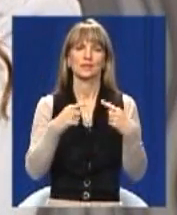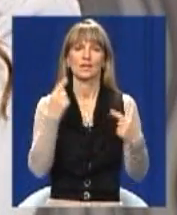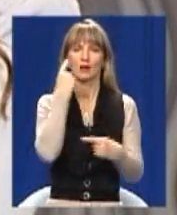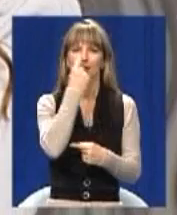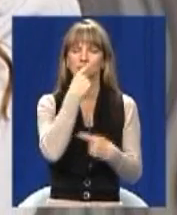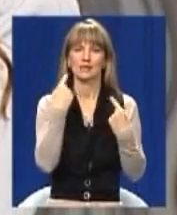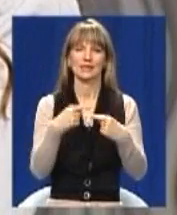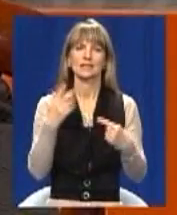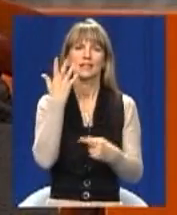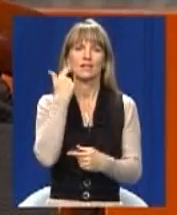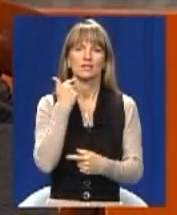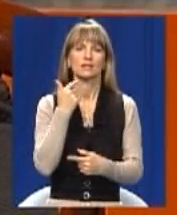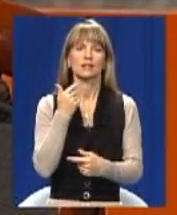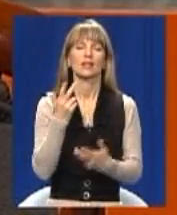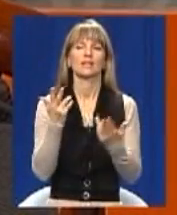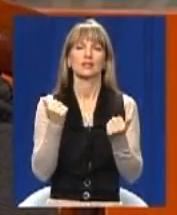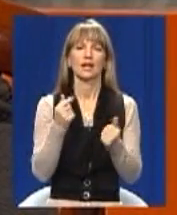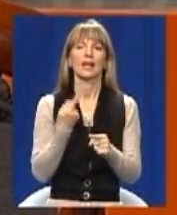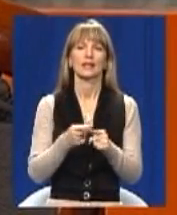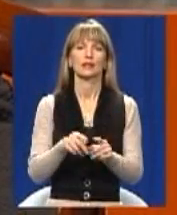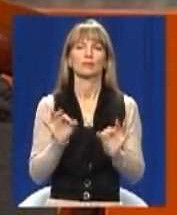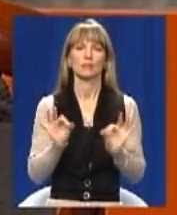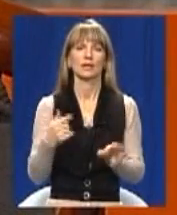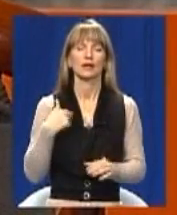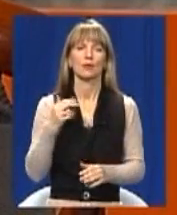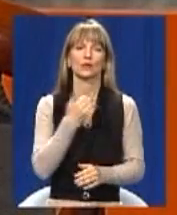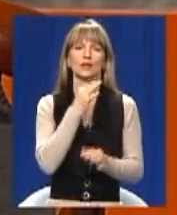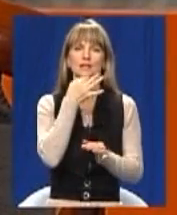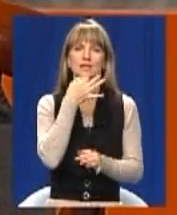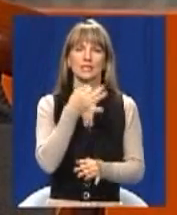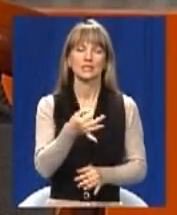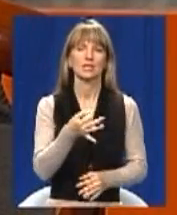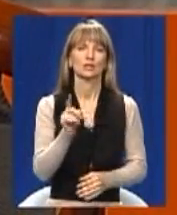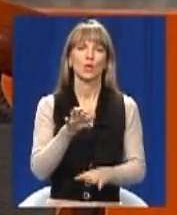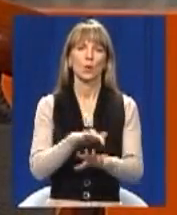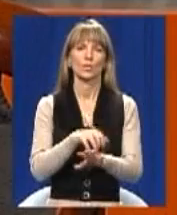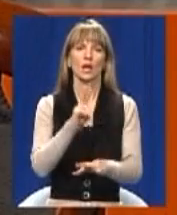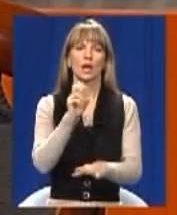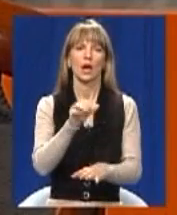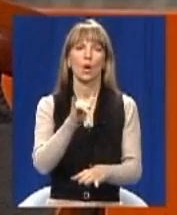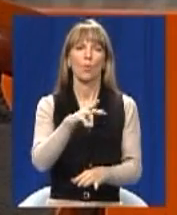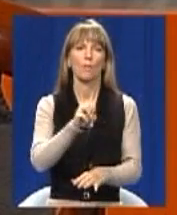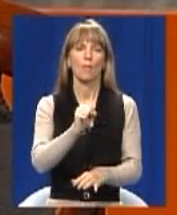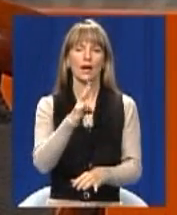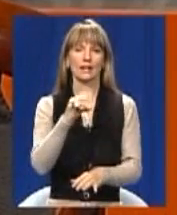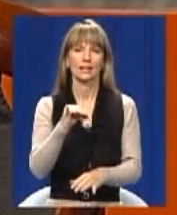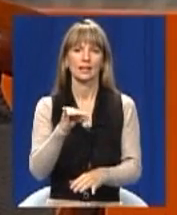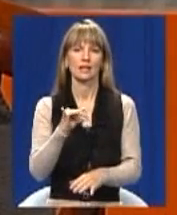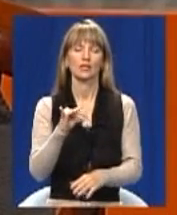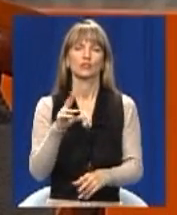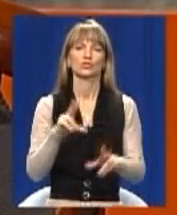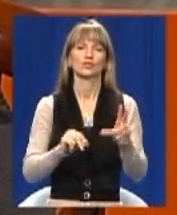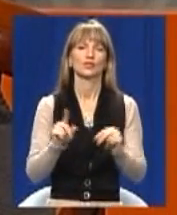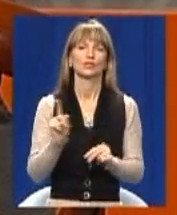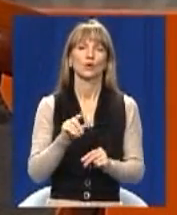очі, різного кольору, так? Що це? Да, розкажи. Правда. Я би хотіла розказати, що кошка каоманя вважалась в древності,